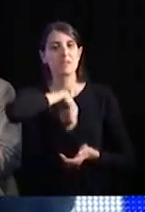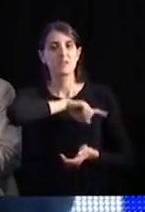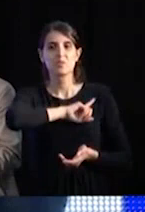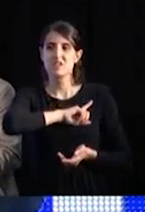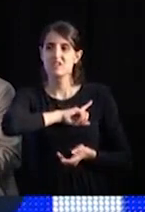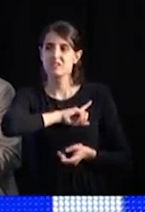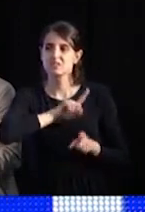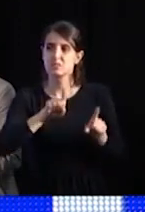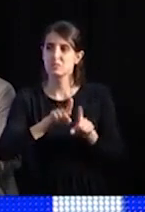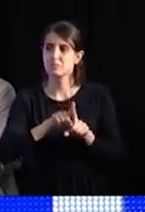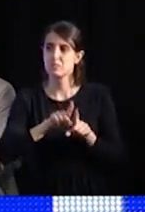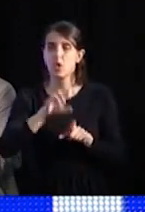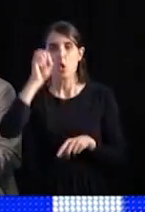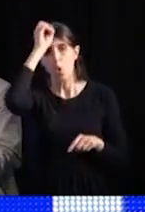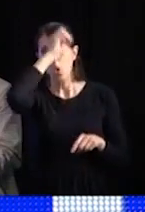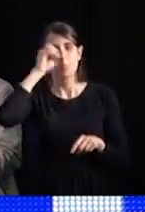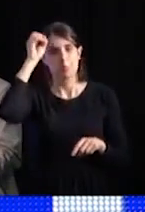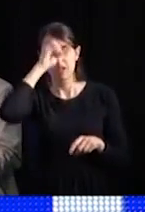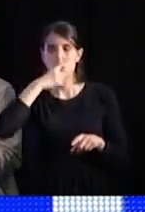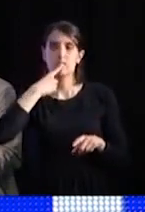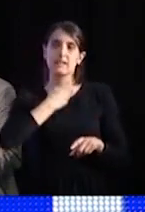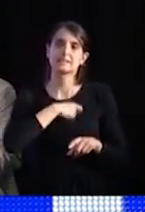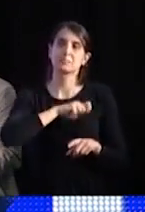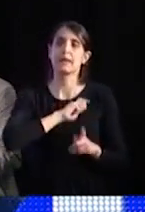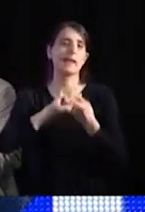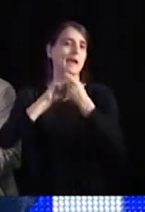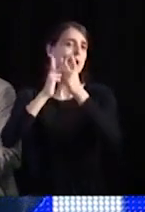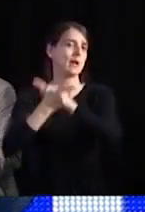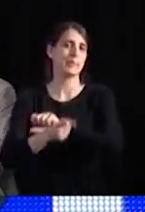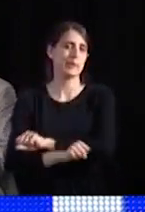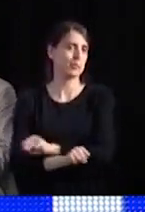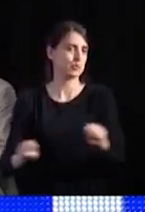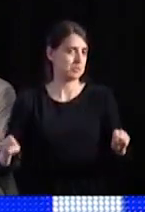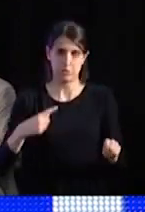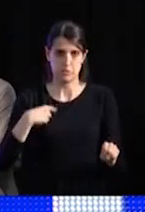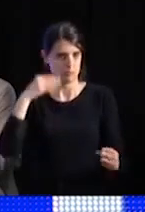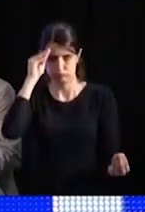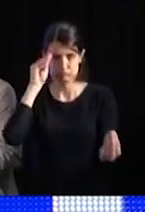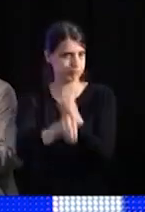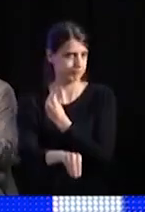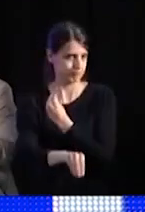reaccionària de que Espanya és irreformable. Si ho penséssim, no ens presentaríem a les eleccions.